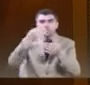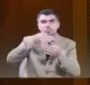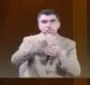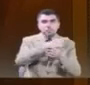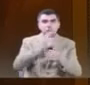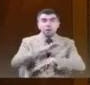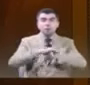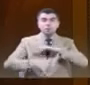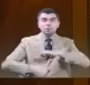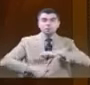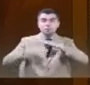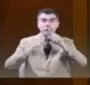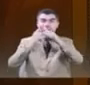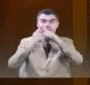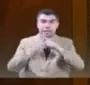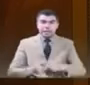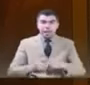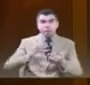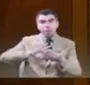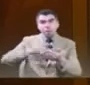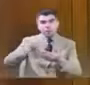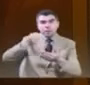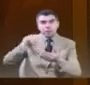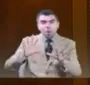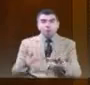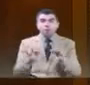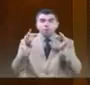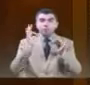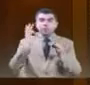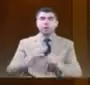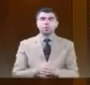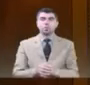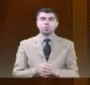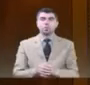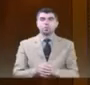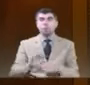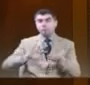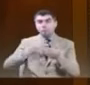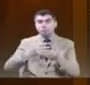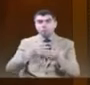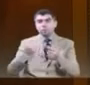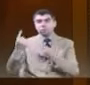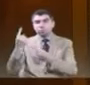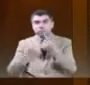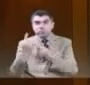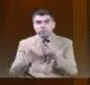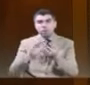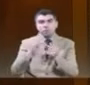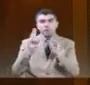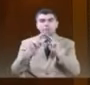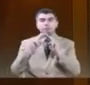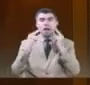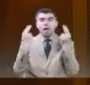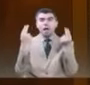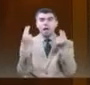من المجلس الأعلى للحسابات والمجلس الاقتصادي والاجتماعي والبيئي. هذا الشيء دارت له دراسة وطنية ودولية، وفي